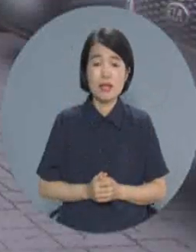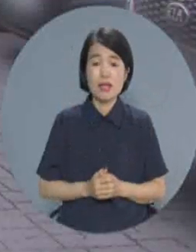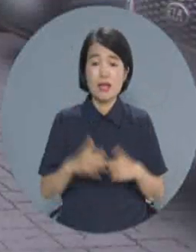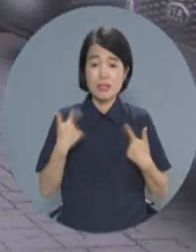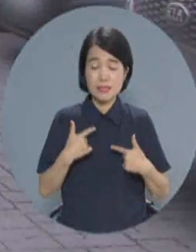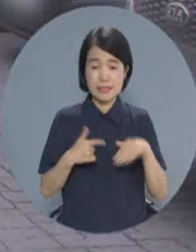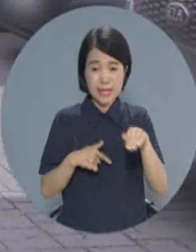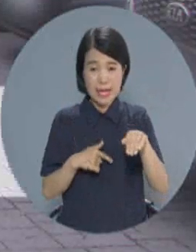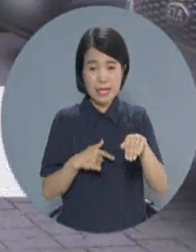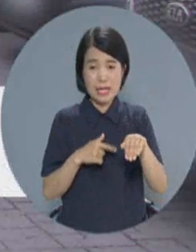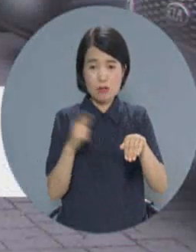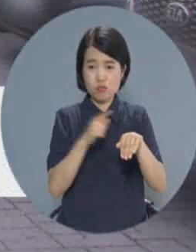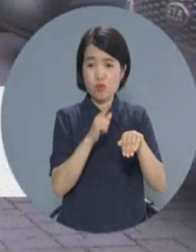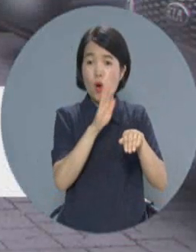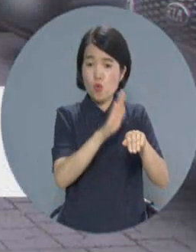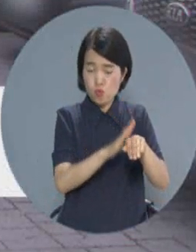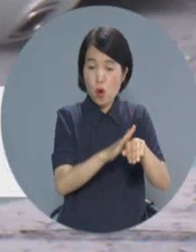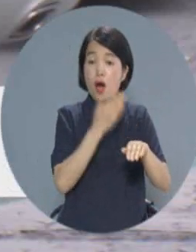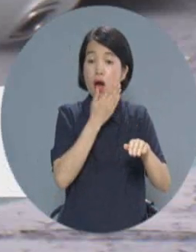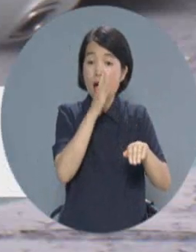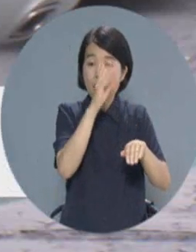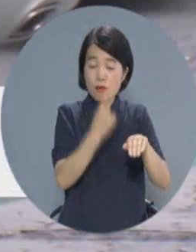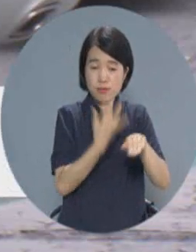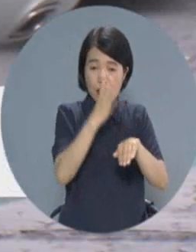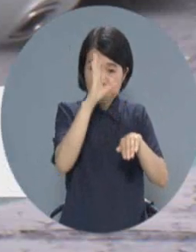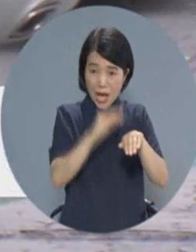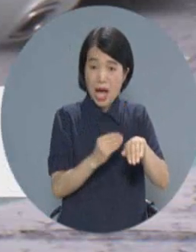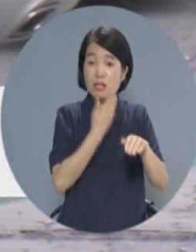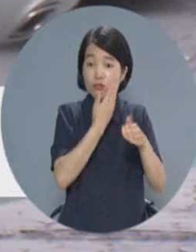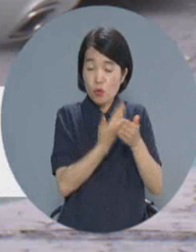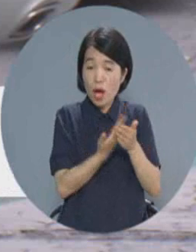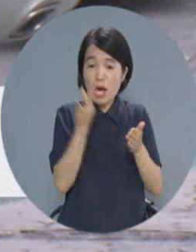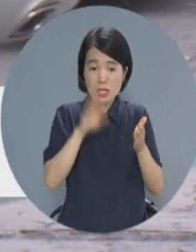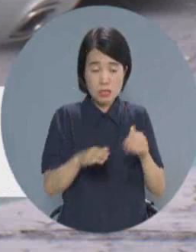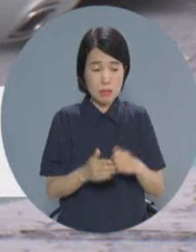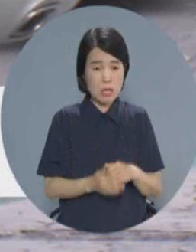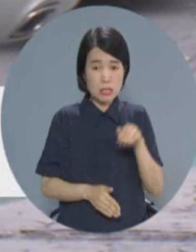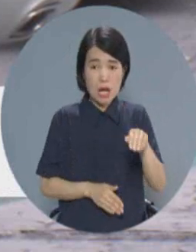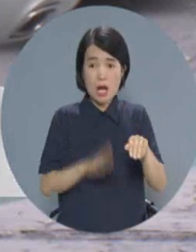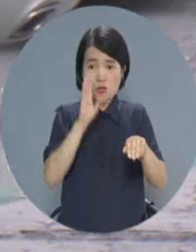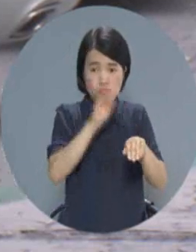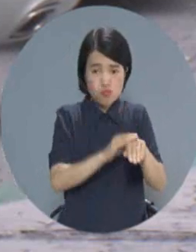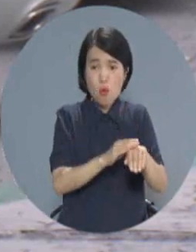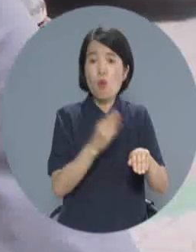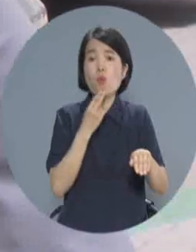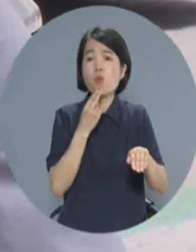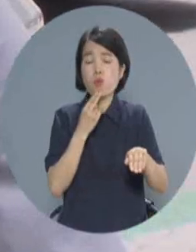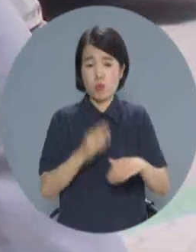소화기를 두고 빨리 불을 끄는 게 중요하지만 비치한 차량을 찾는 게 쉽지 않습니다.